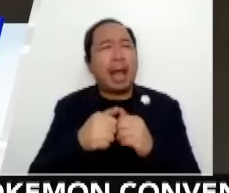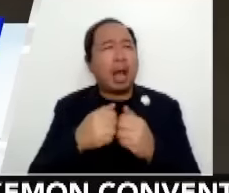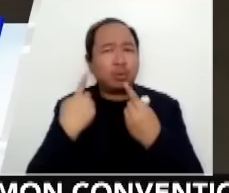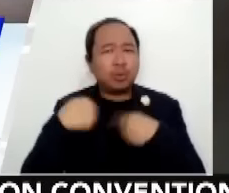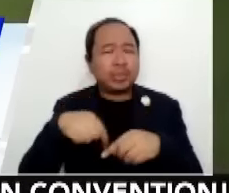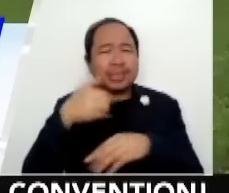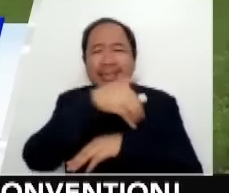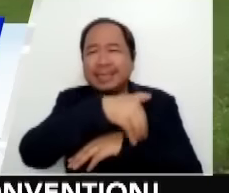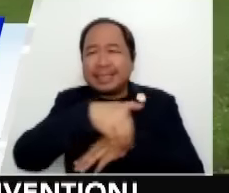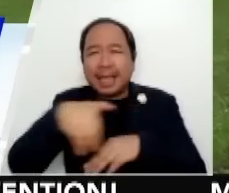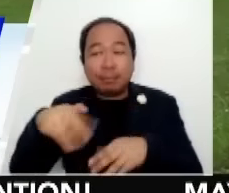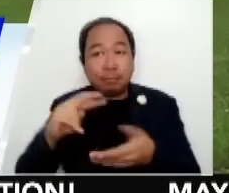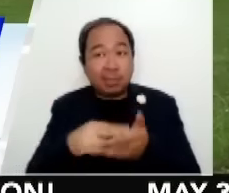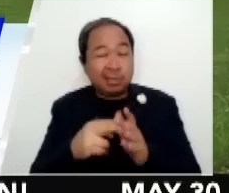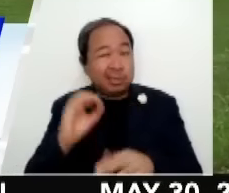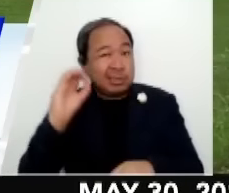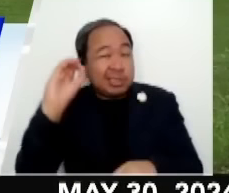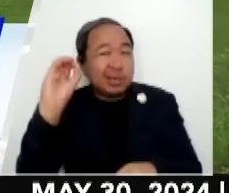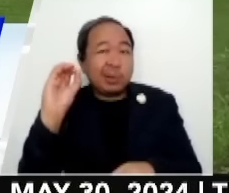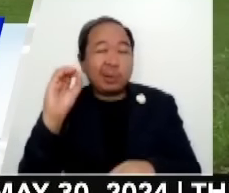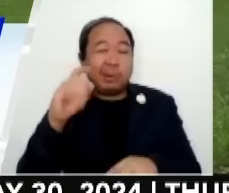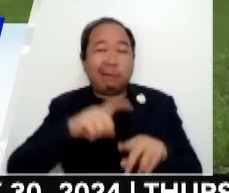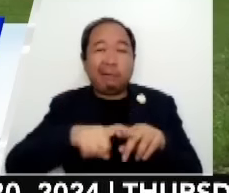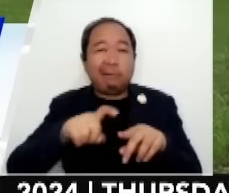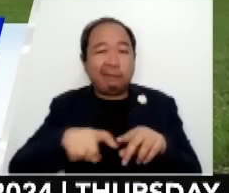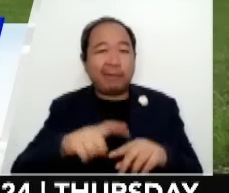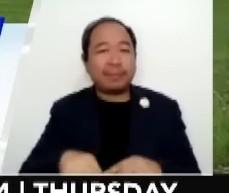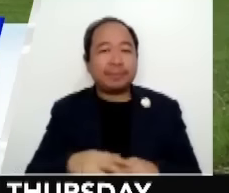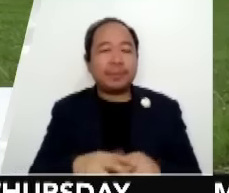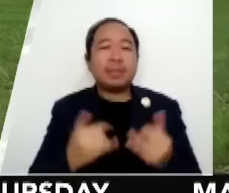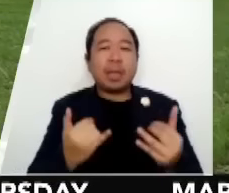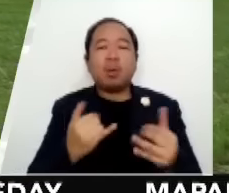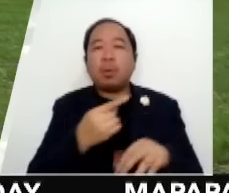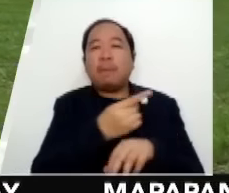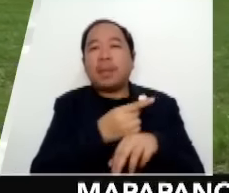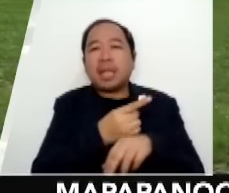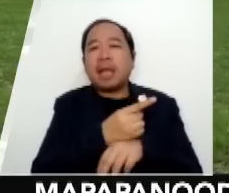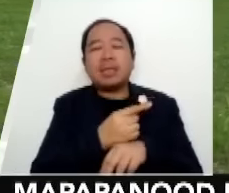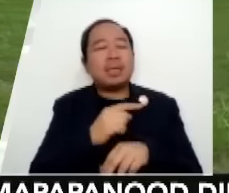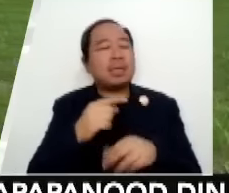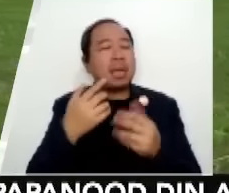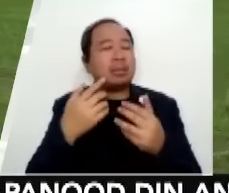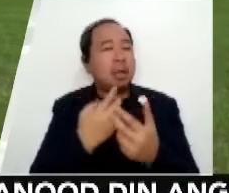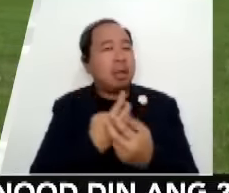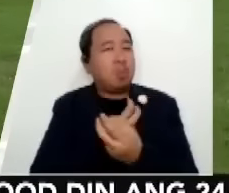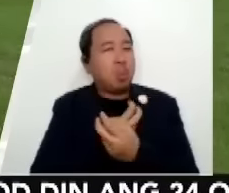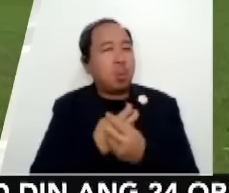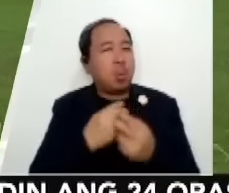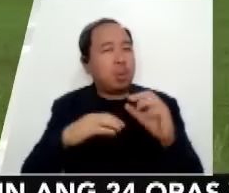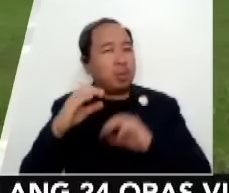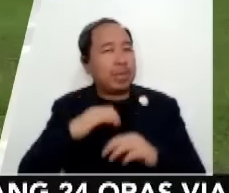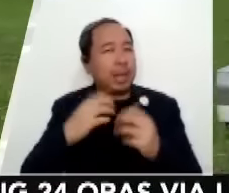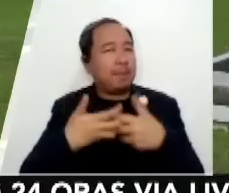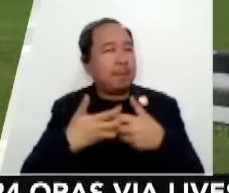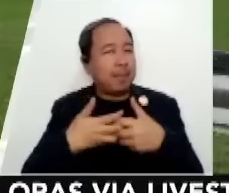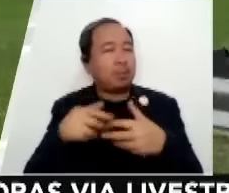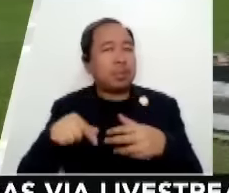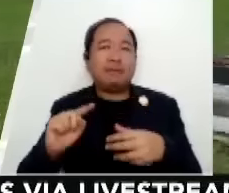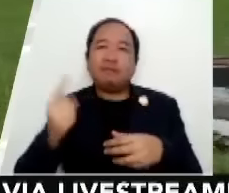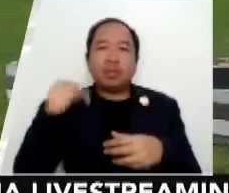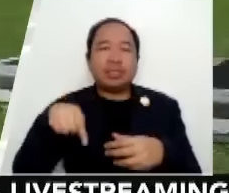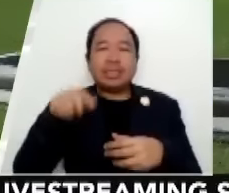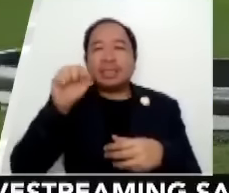zero. Ang Bataan Nuclear Power Plant, ang kauna-unahang nuclear power plant sa buong Southeast Asia. Pero simula nang magawa